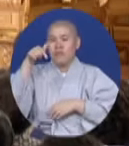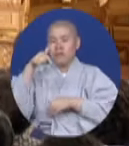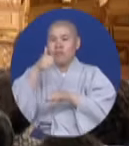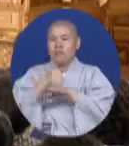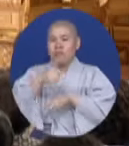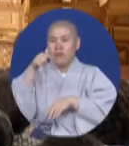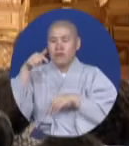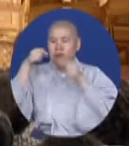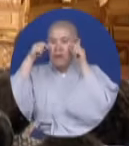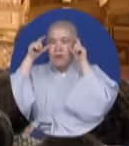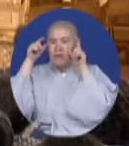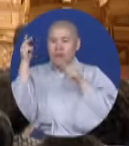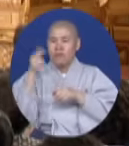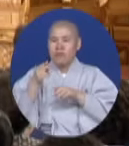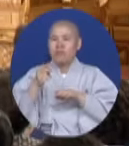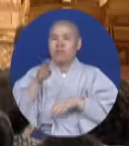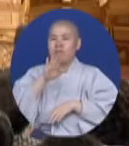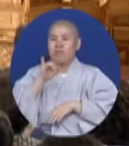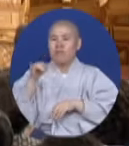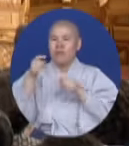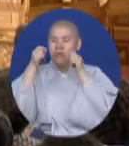깨달은 것도 깨달은 거죠.